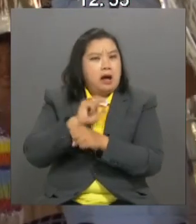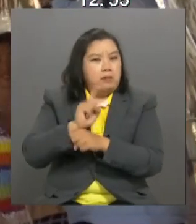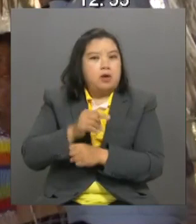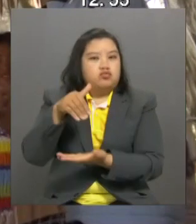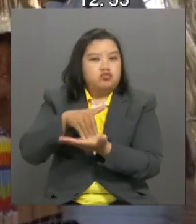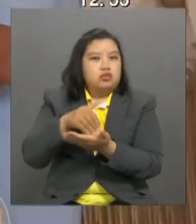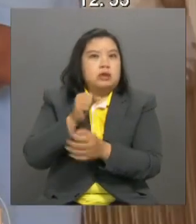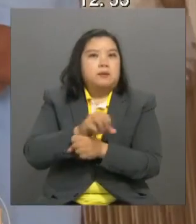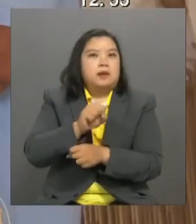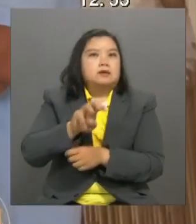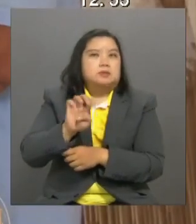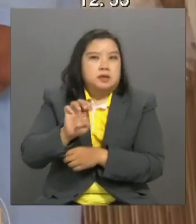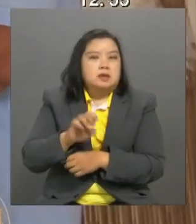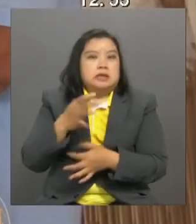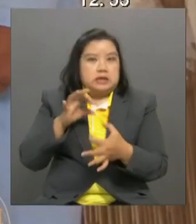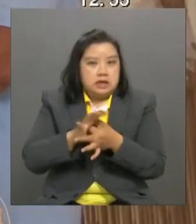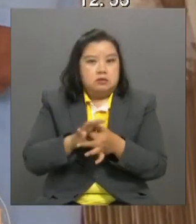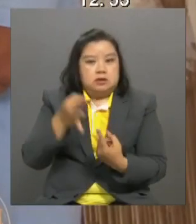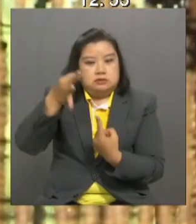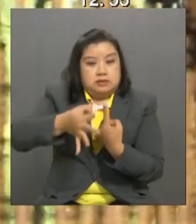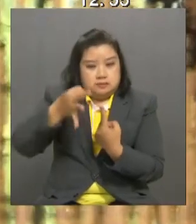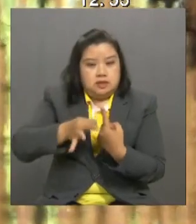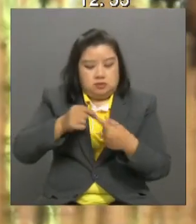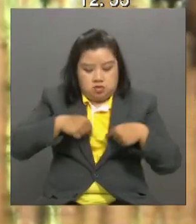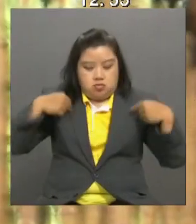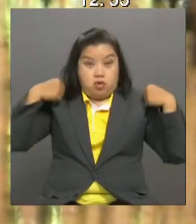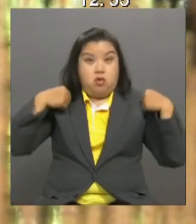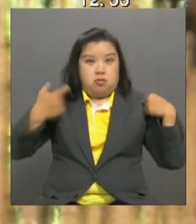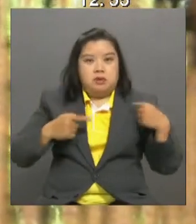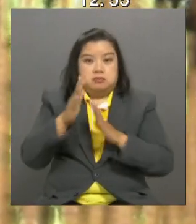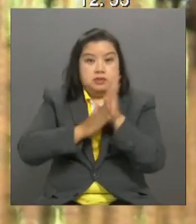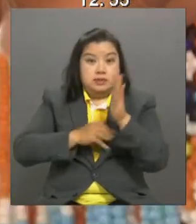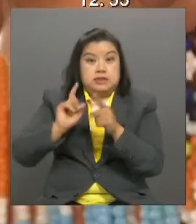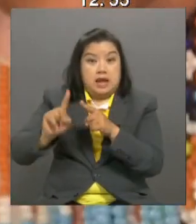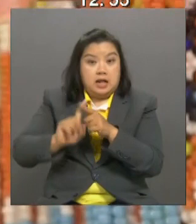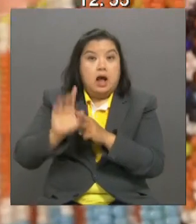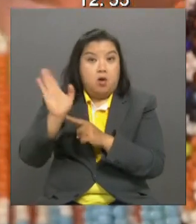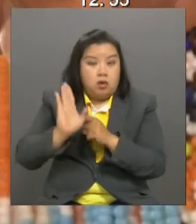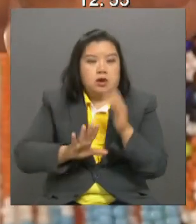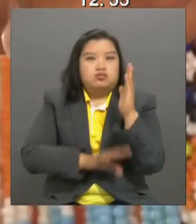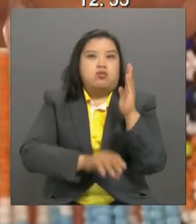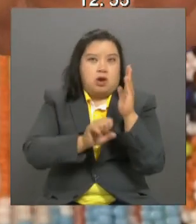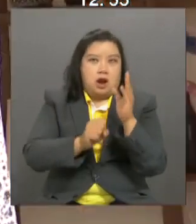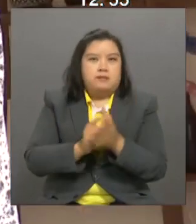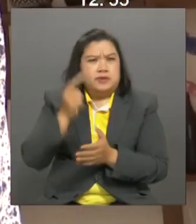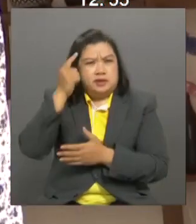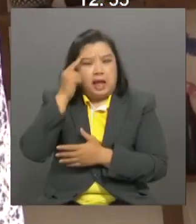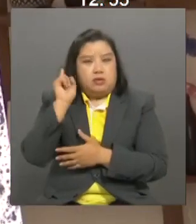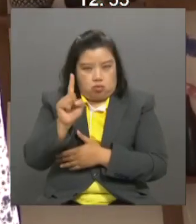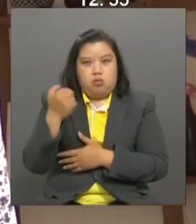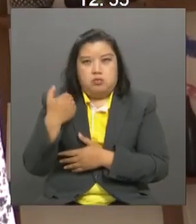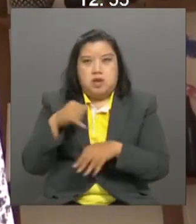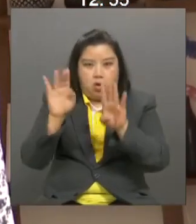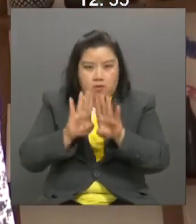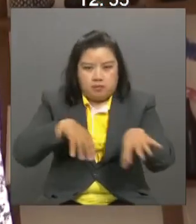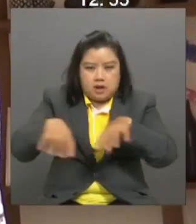ถกรรมลูกปัดมโนราของตำบลบ้านขาวอำเภอระโนดจังหวัดสงขลาถูกออกแบบโดยนักสถาปัตยกรรม